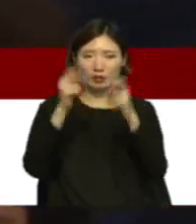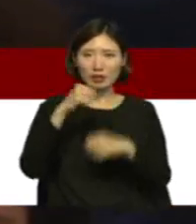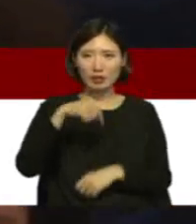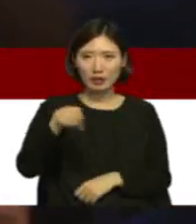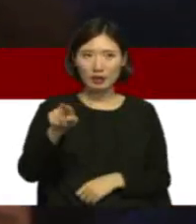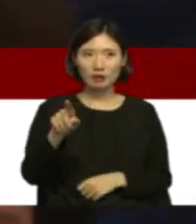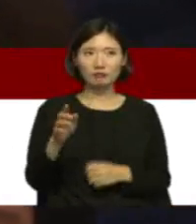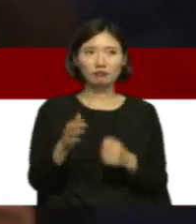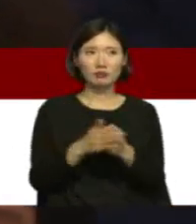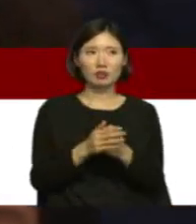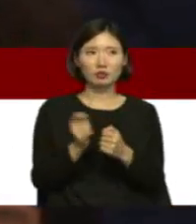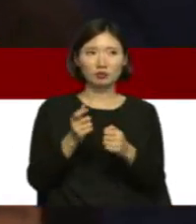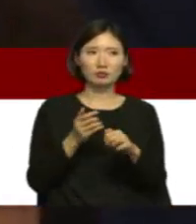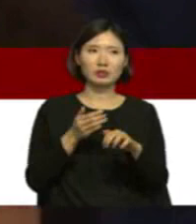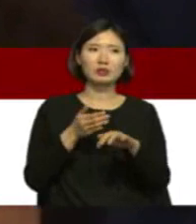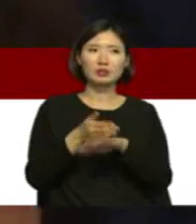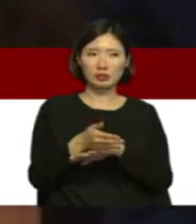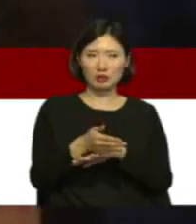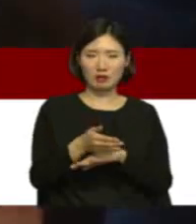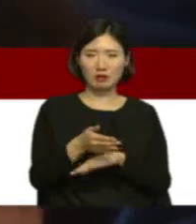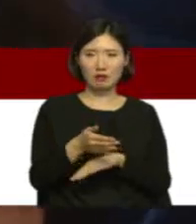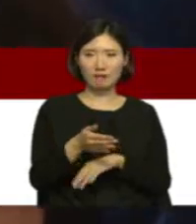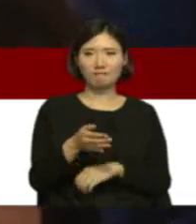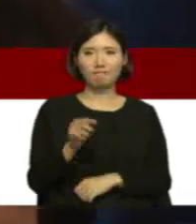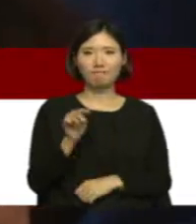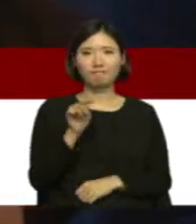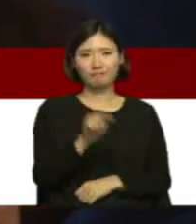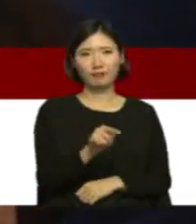갔다 보니까 조금 늦게 갔어요.